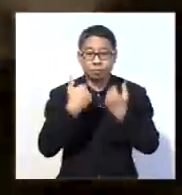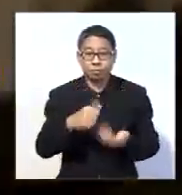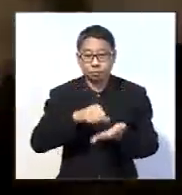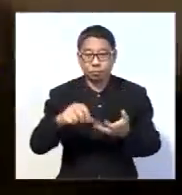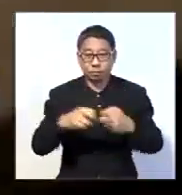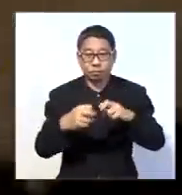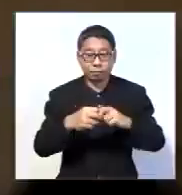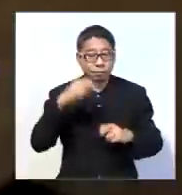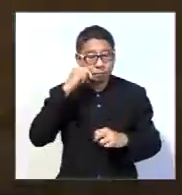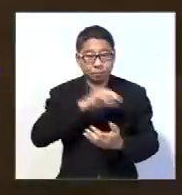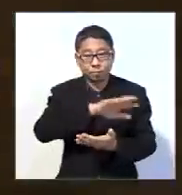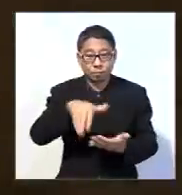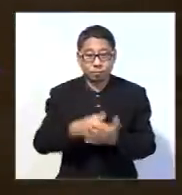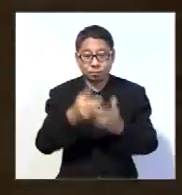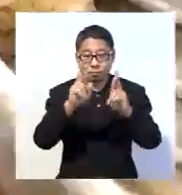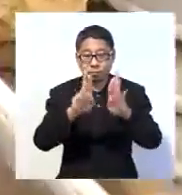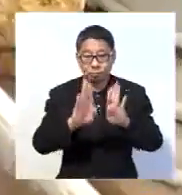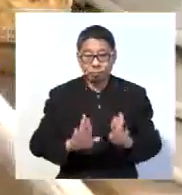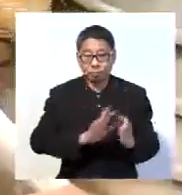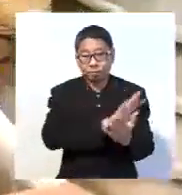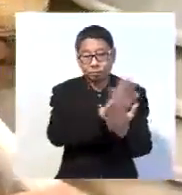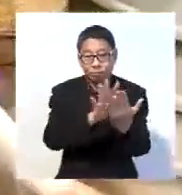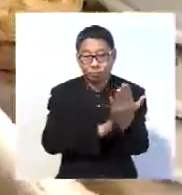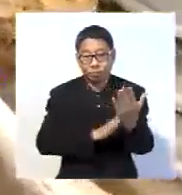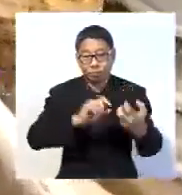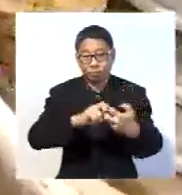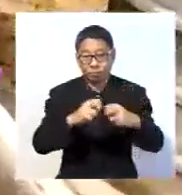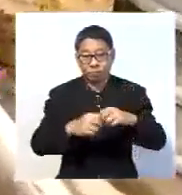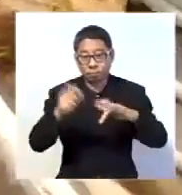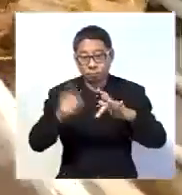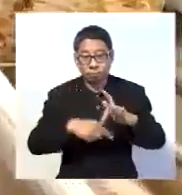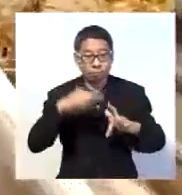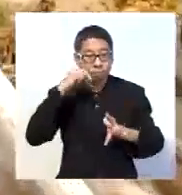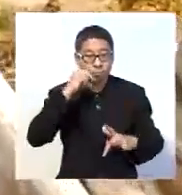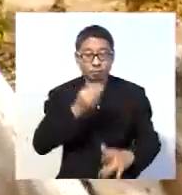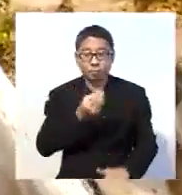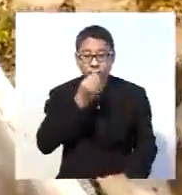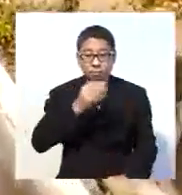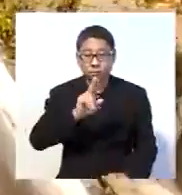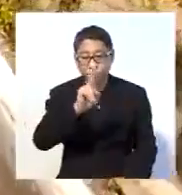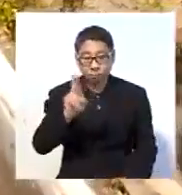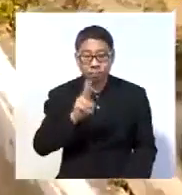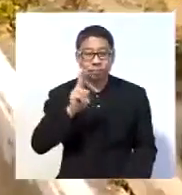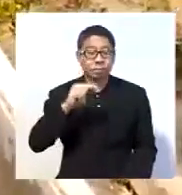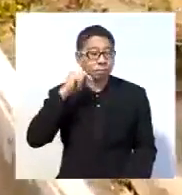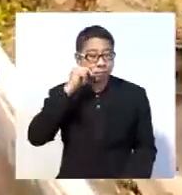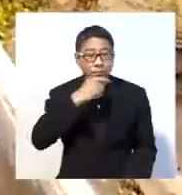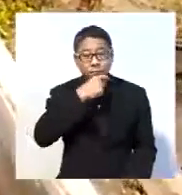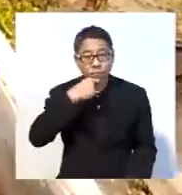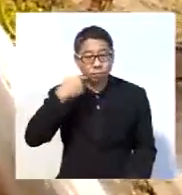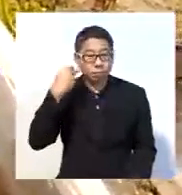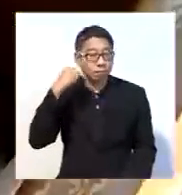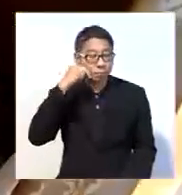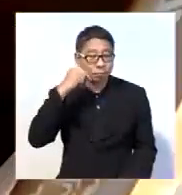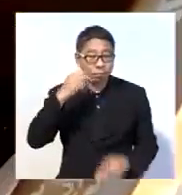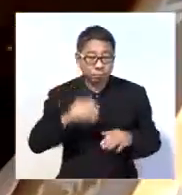การแก้ปัญหาน้ำทั้งระบบทั่วประเทศทั้งปัญหาการขาดแคลนน้ำอุปโภคบริโภคน้ำแล้งและน้ำ